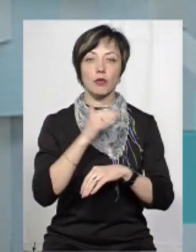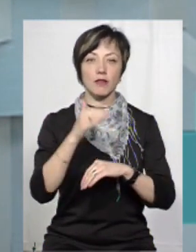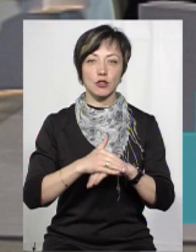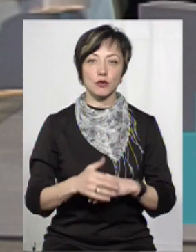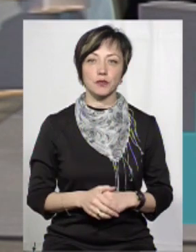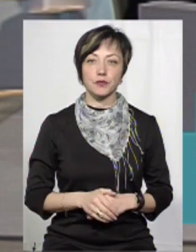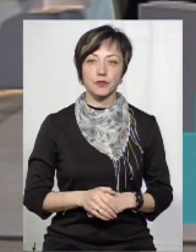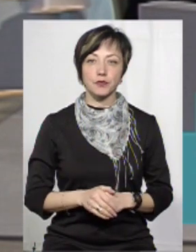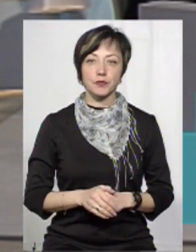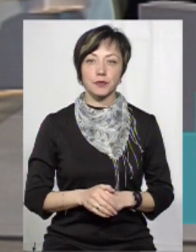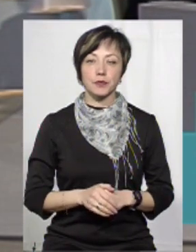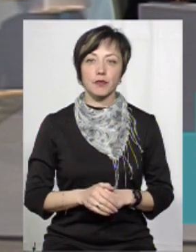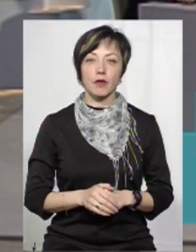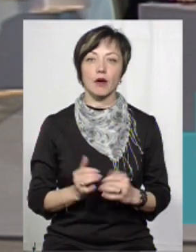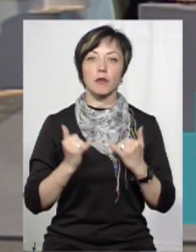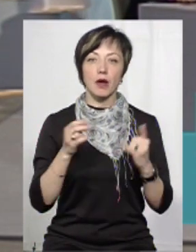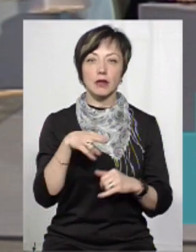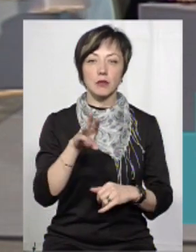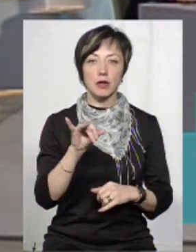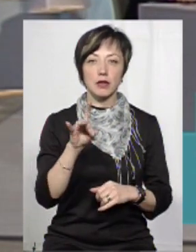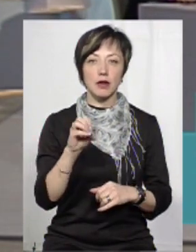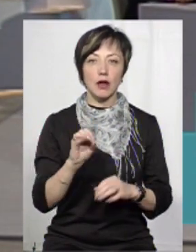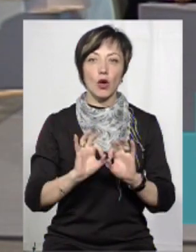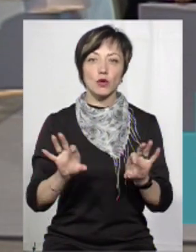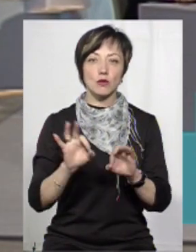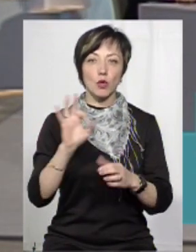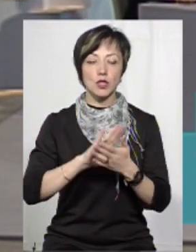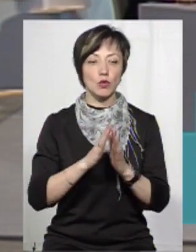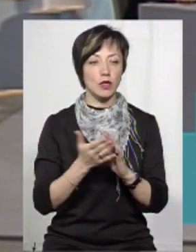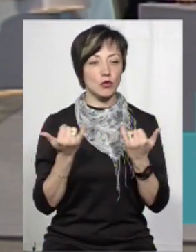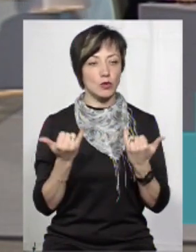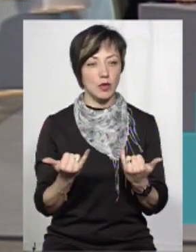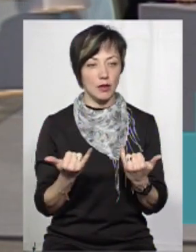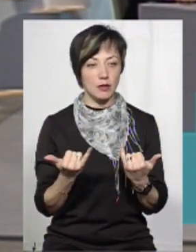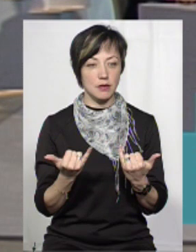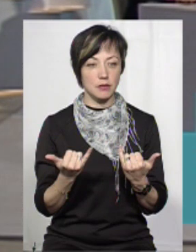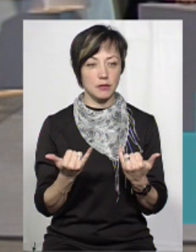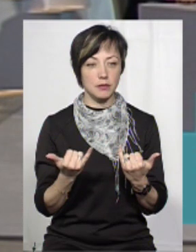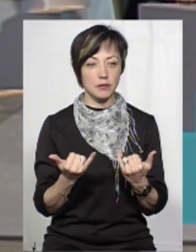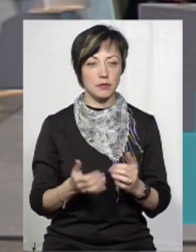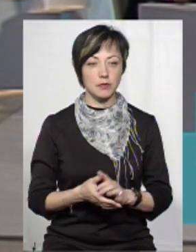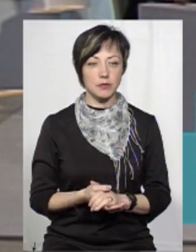вечір. Пане Дмитре, розкажіть про ситуацію зараз.